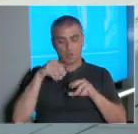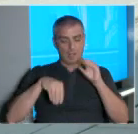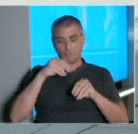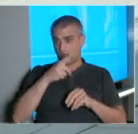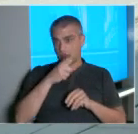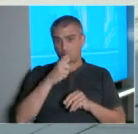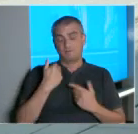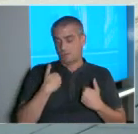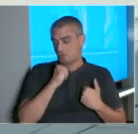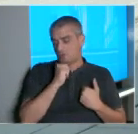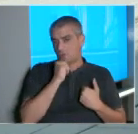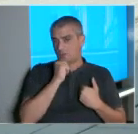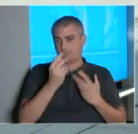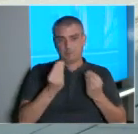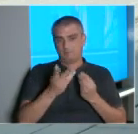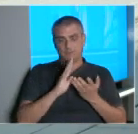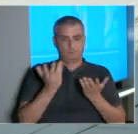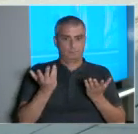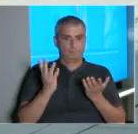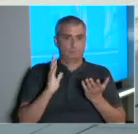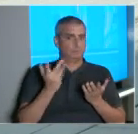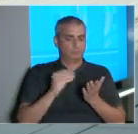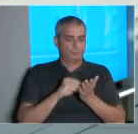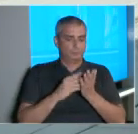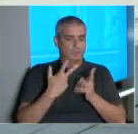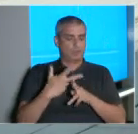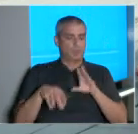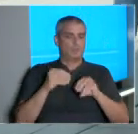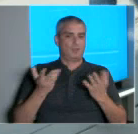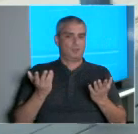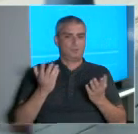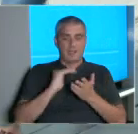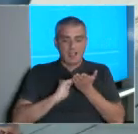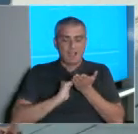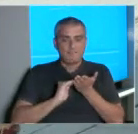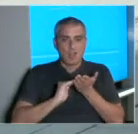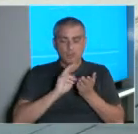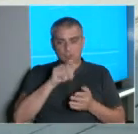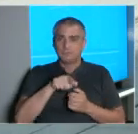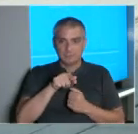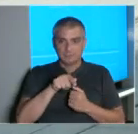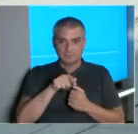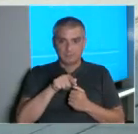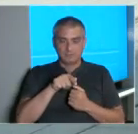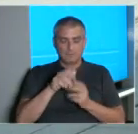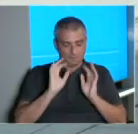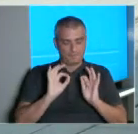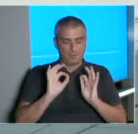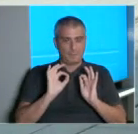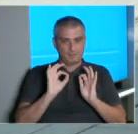הערביות, ואנחנו לא רוצים שהדבר הזה ישנה. למה עשינו שוב פעם בחירות? כדי שלפחות בנושא הזה,